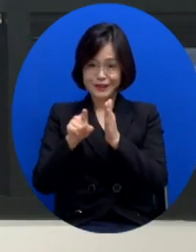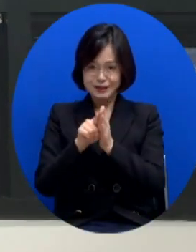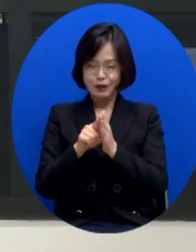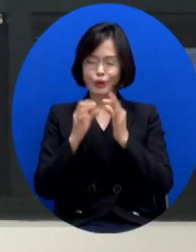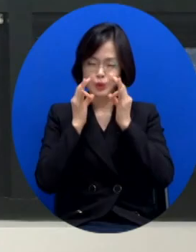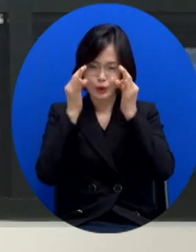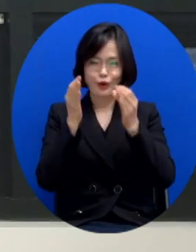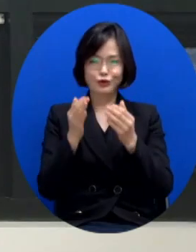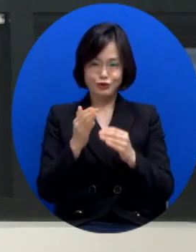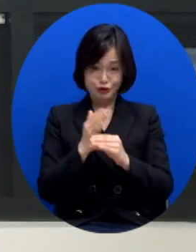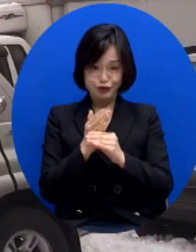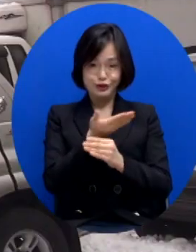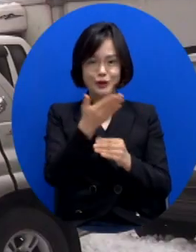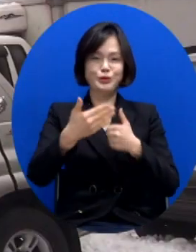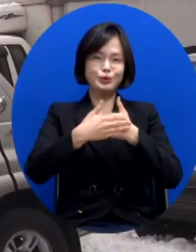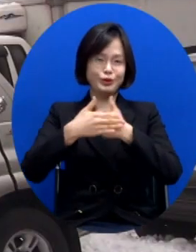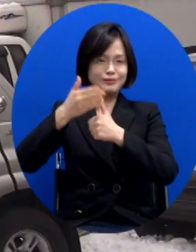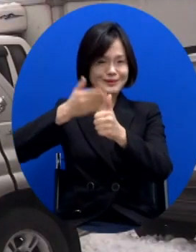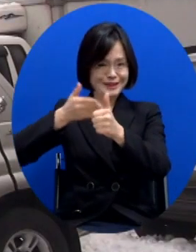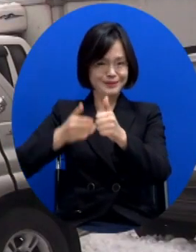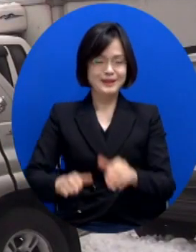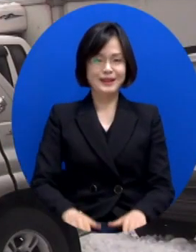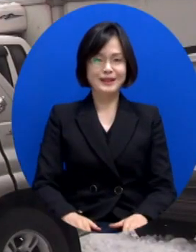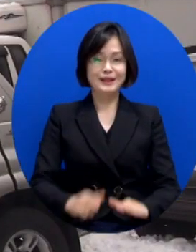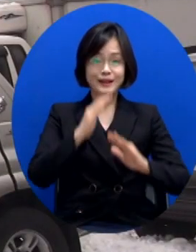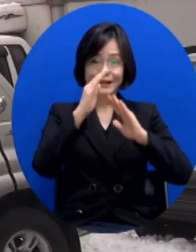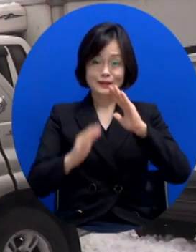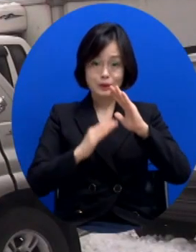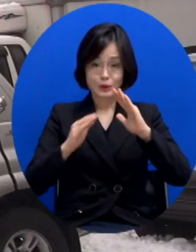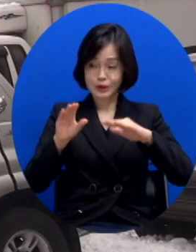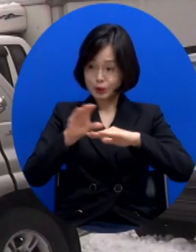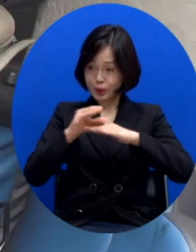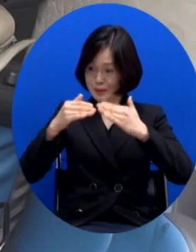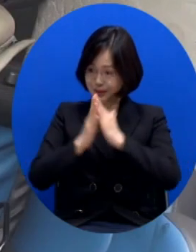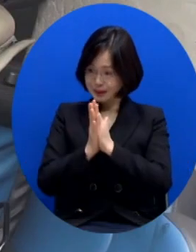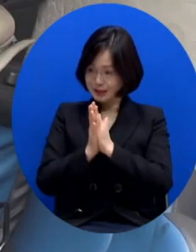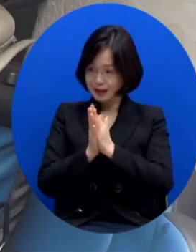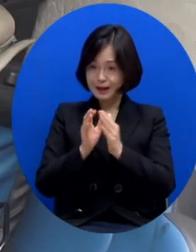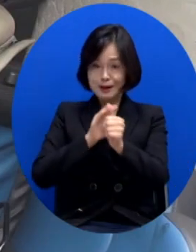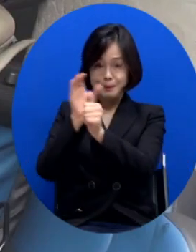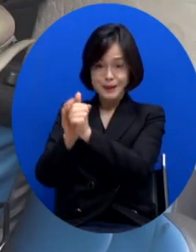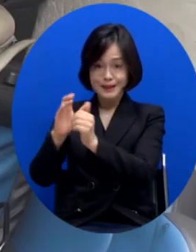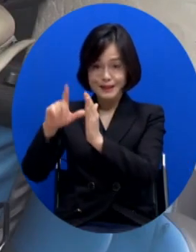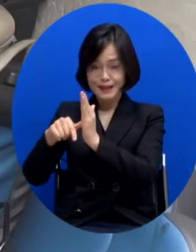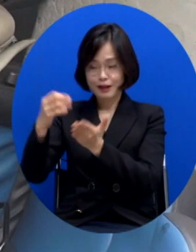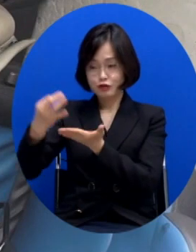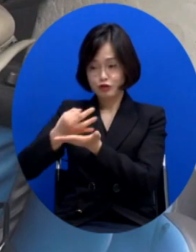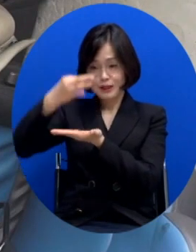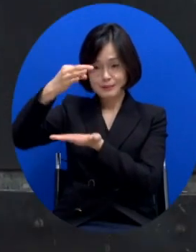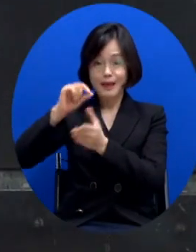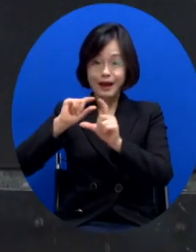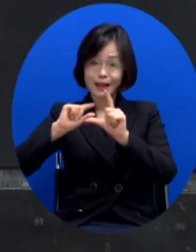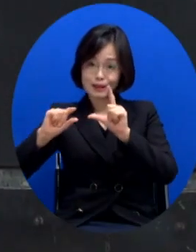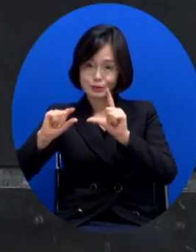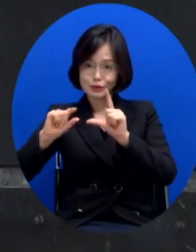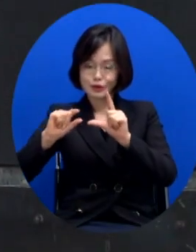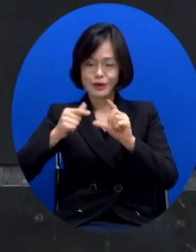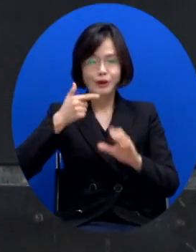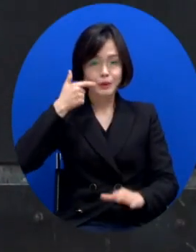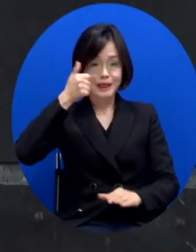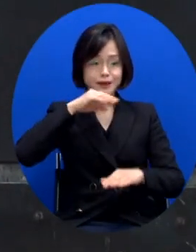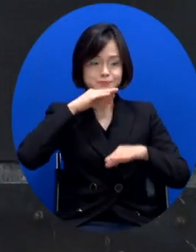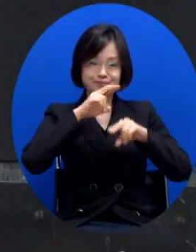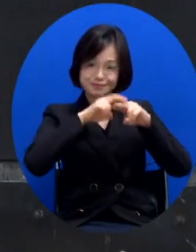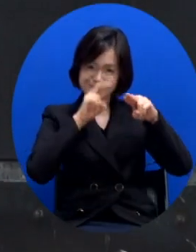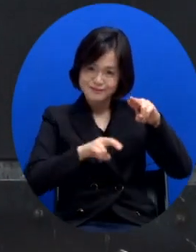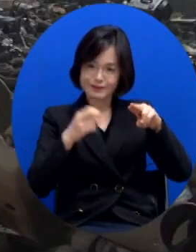브랜드 그린엔젤 폐차는 앞으로 성도들과 교회의 폐차 요청 시 수익금의 일부를 어려운 은퇴 목회자와 선교사 유가족 등을 돕는 데